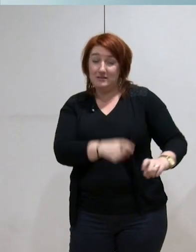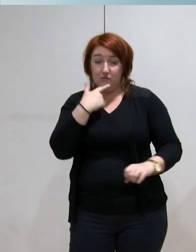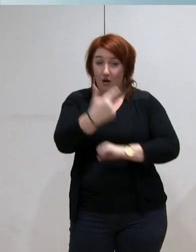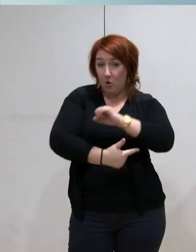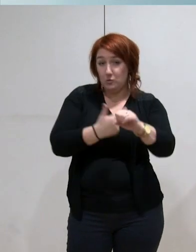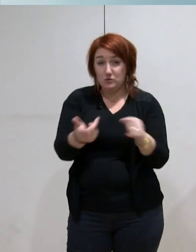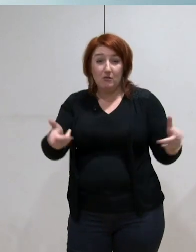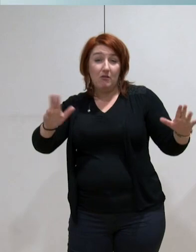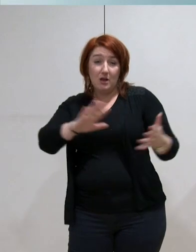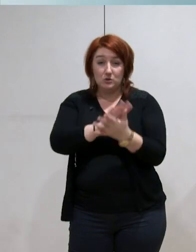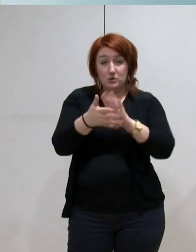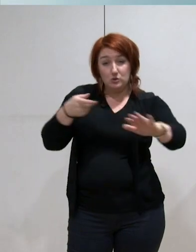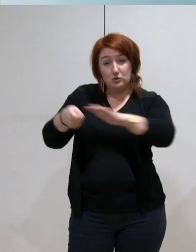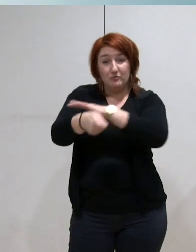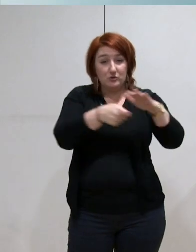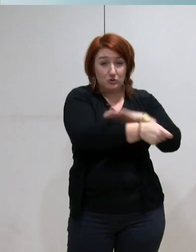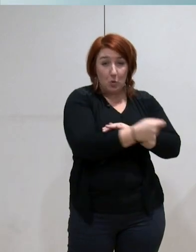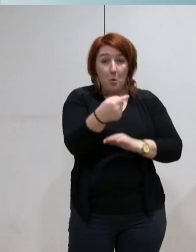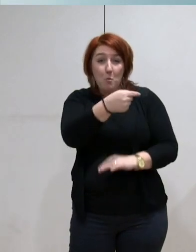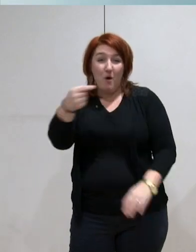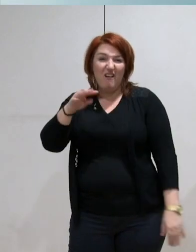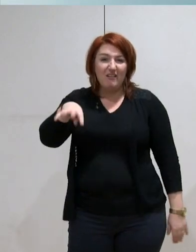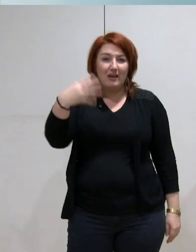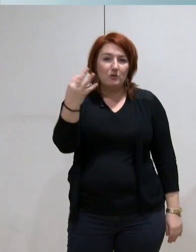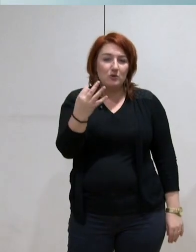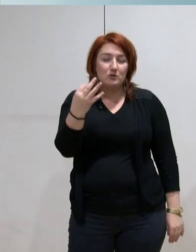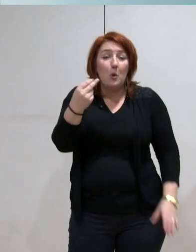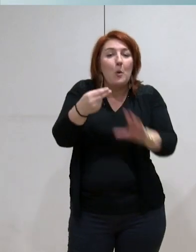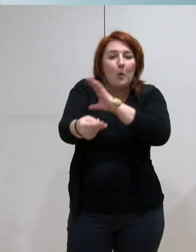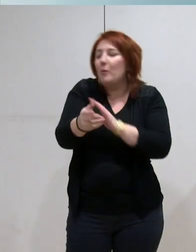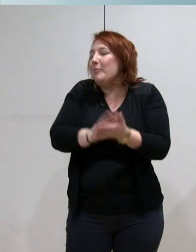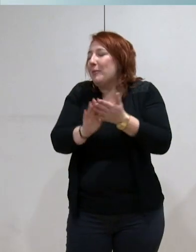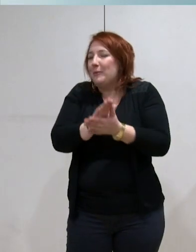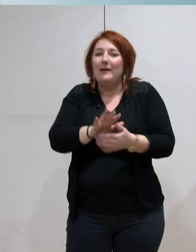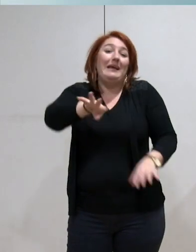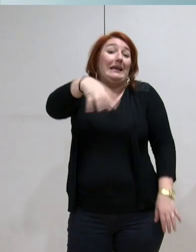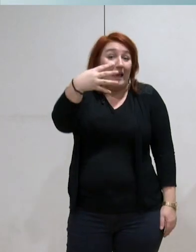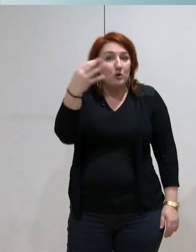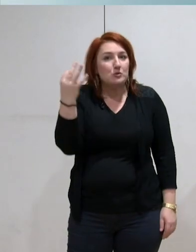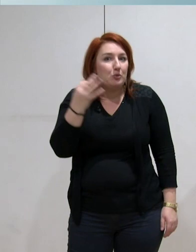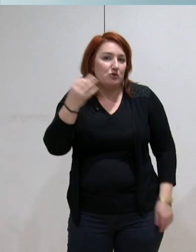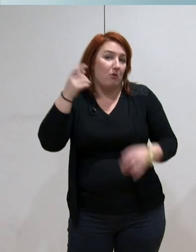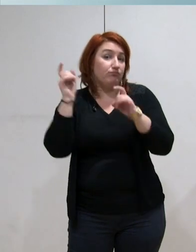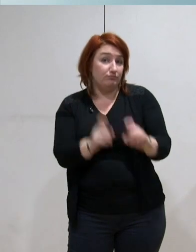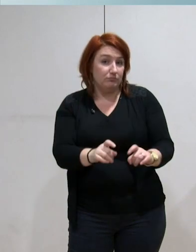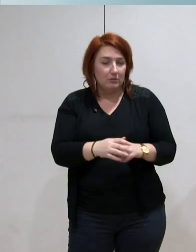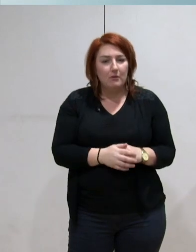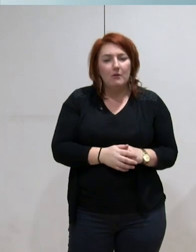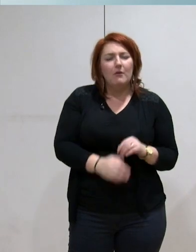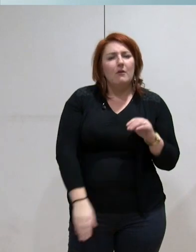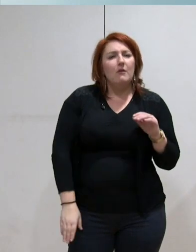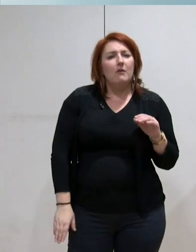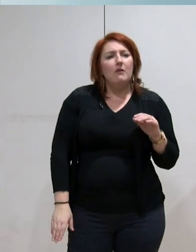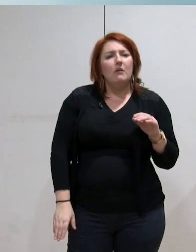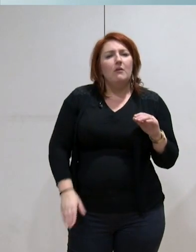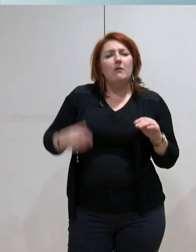associations auront diminué de 14 € pardon de 14 %. bien plus que les 3 % lié